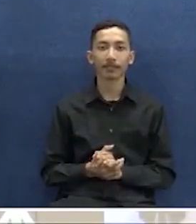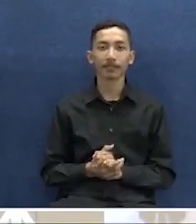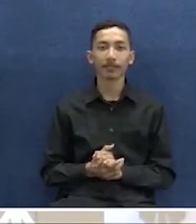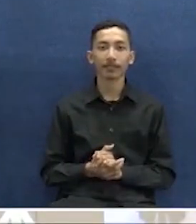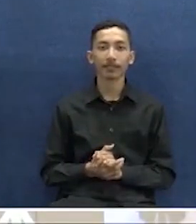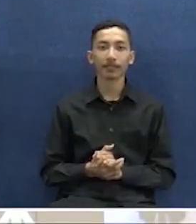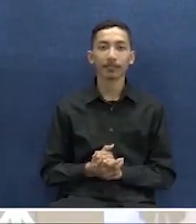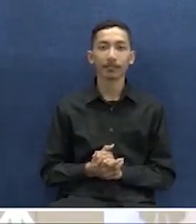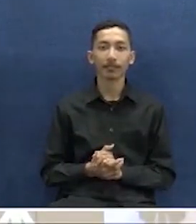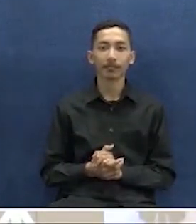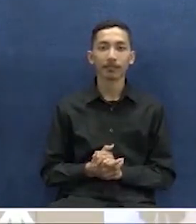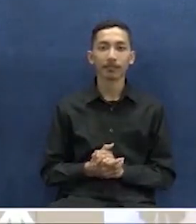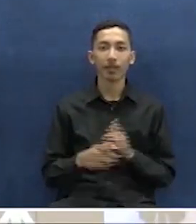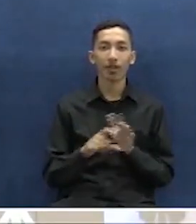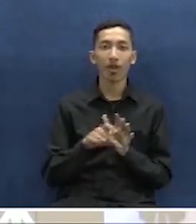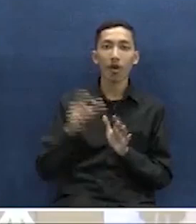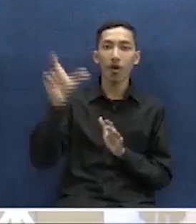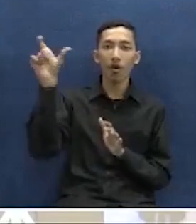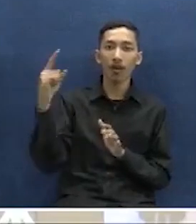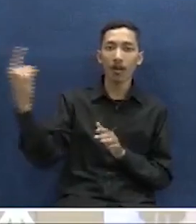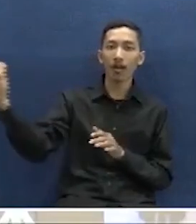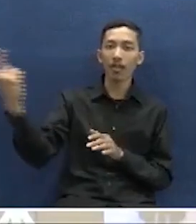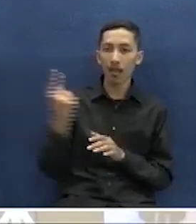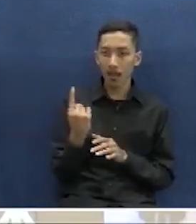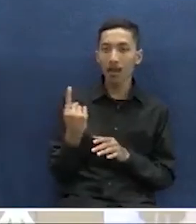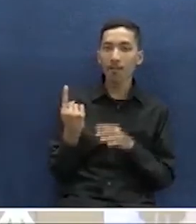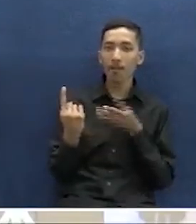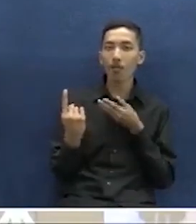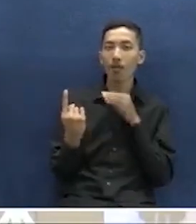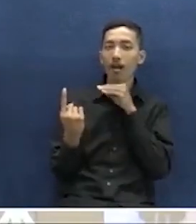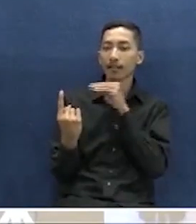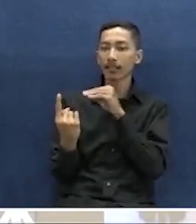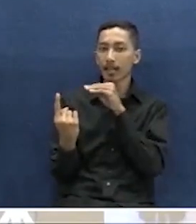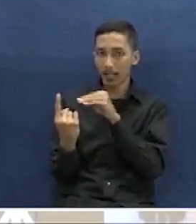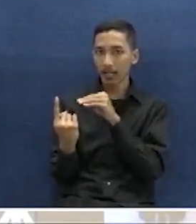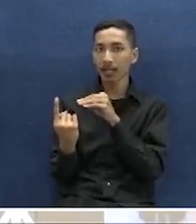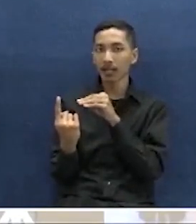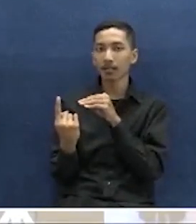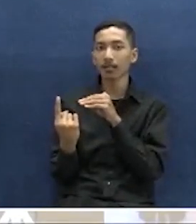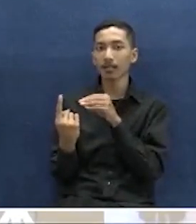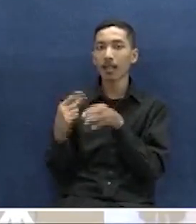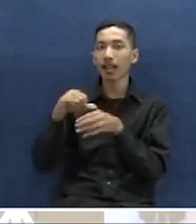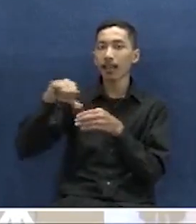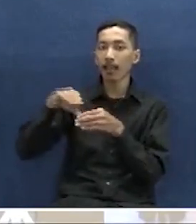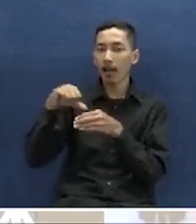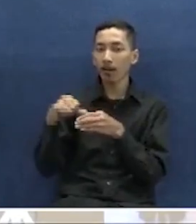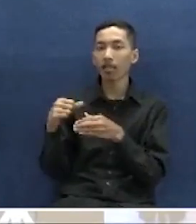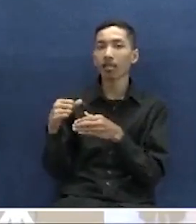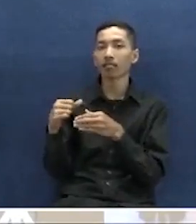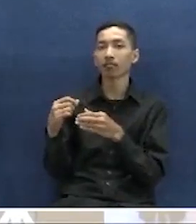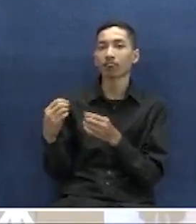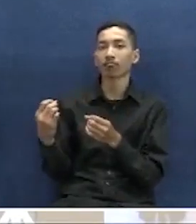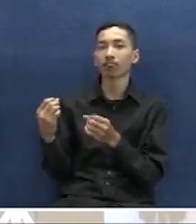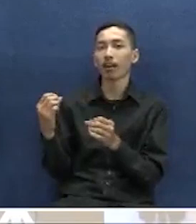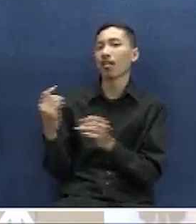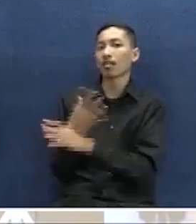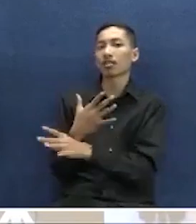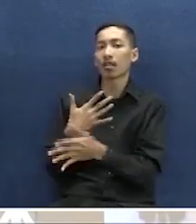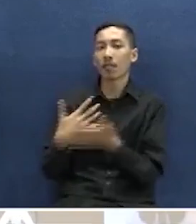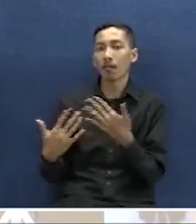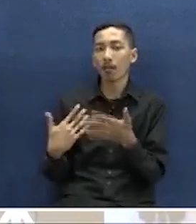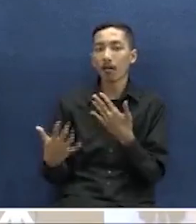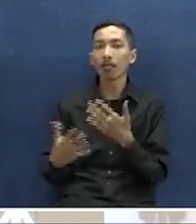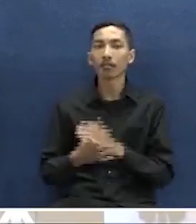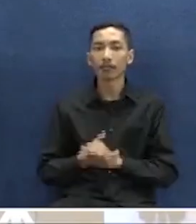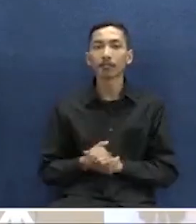ajari mereka bikin fisik tile atau Kalita atau apapun atau mereka yang aneh Seven Atau belgians bln